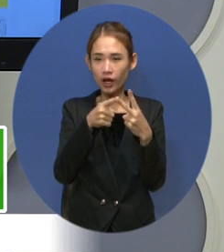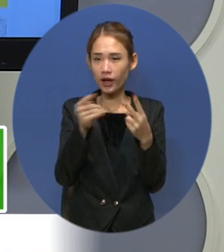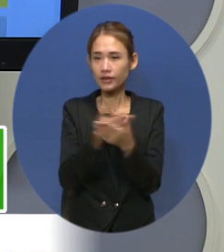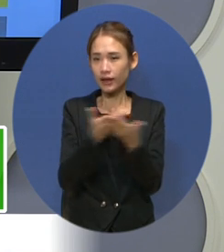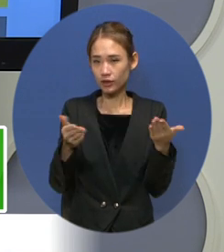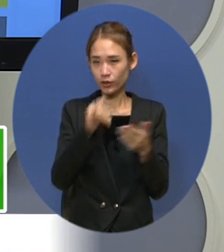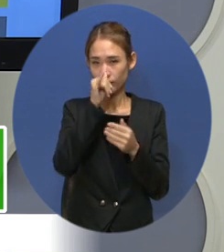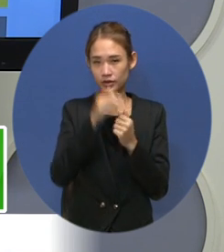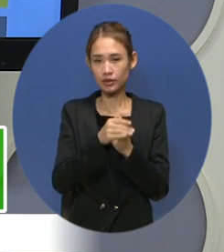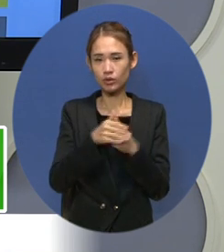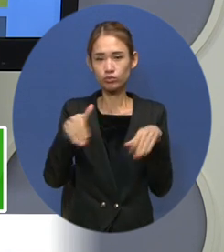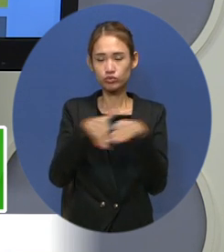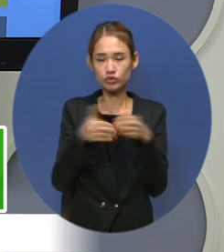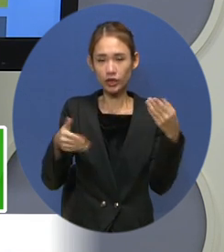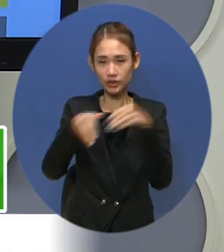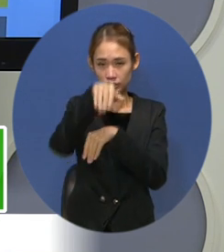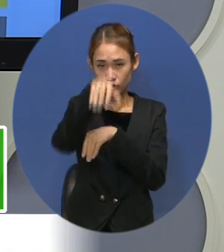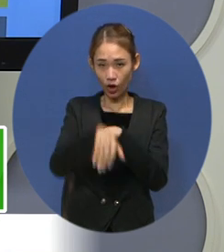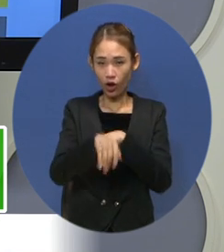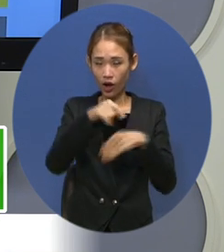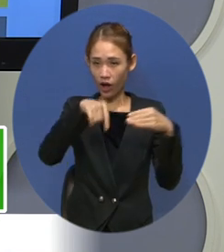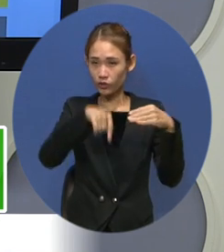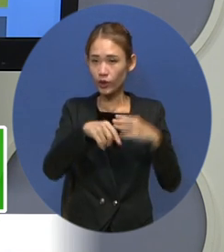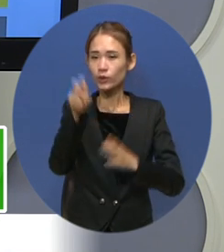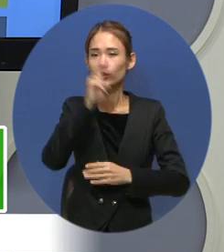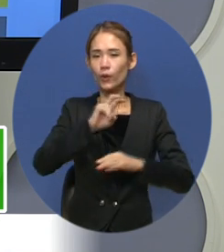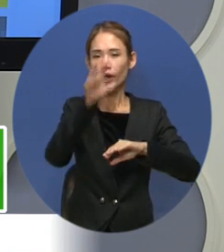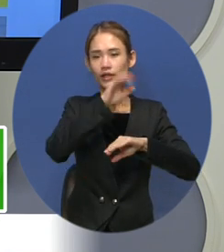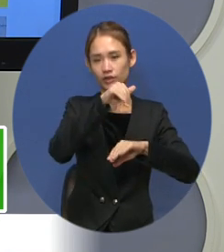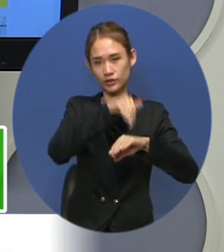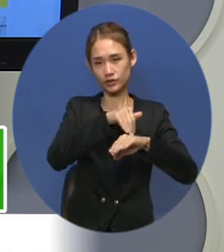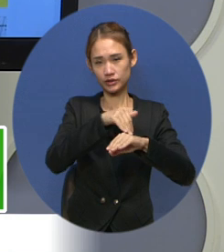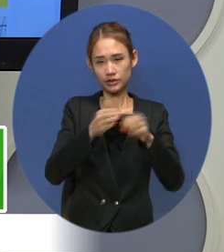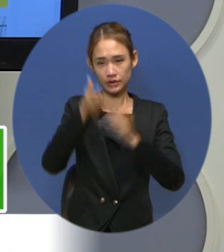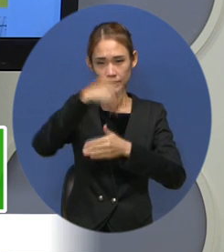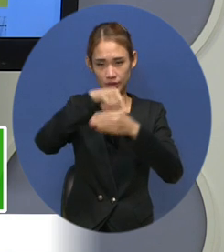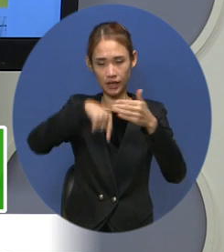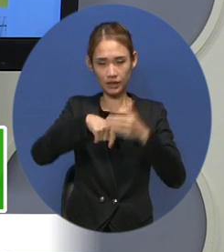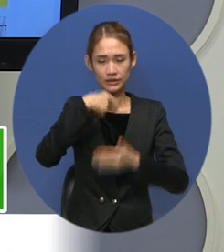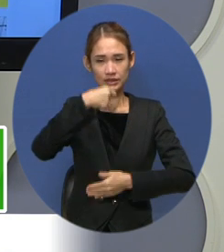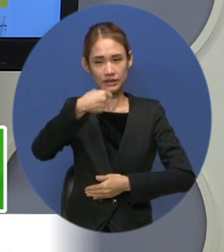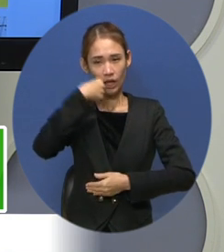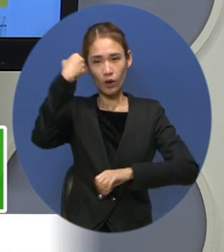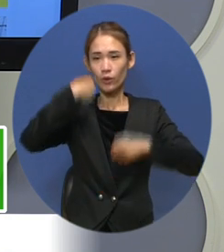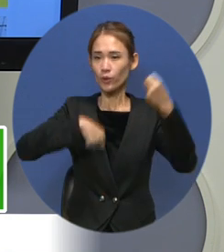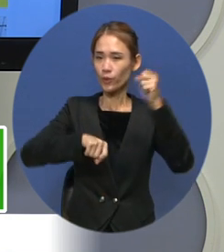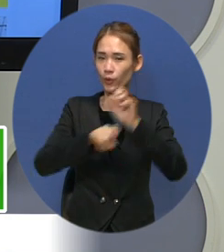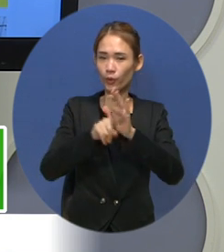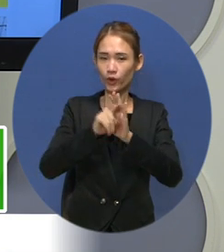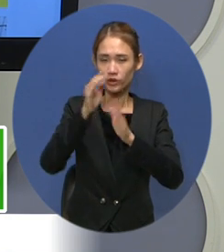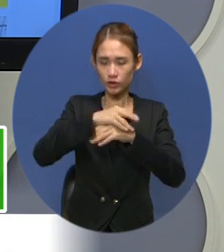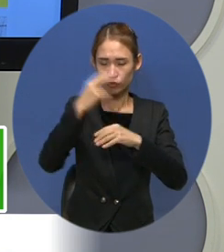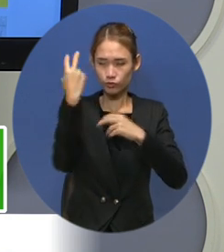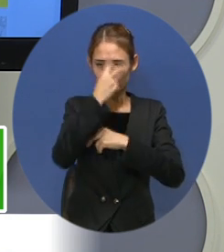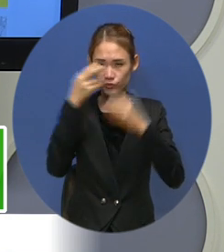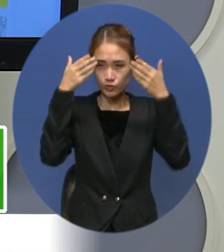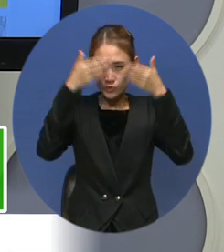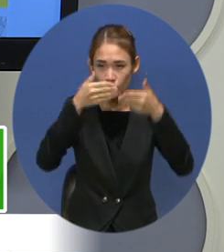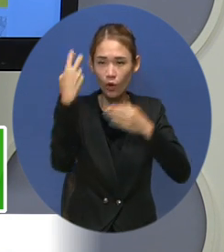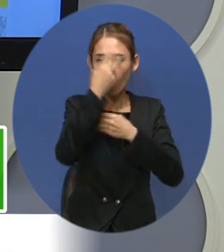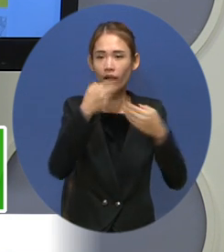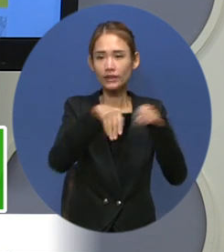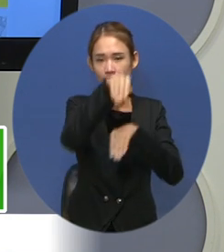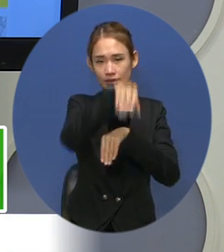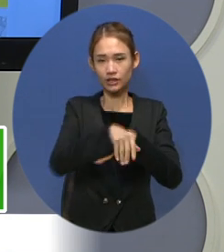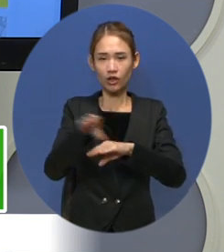이에 따라 문화시설 중 노래연습장 과 신뢰 스탠딩 공연장은 중점관리 시설로 실내 체육시설과 pc